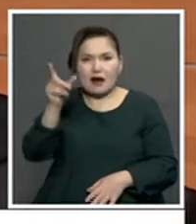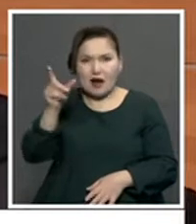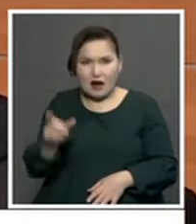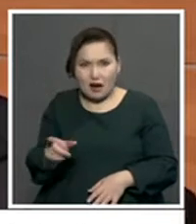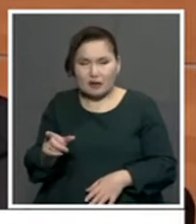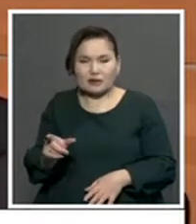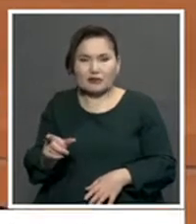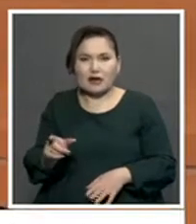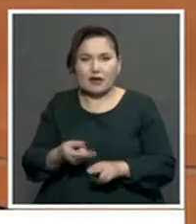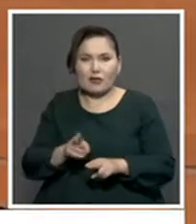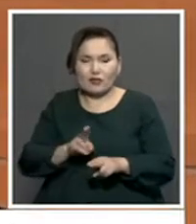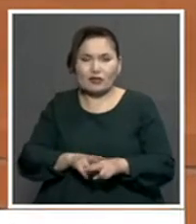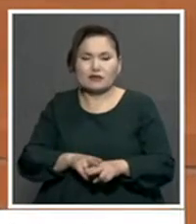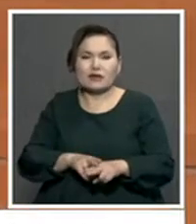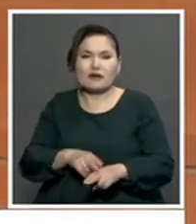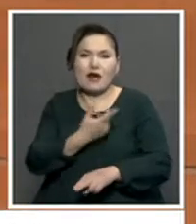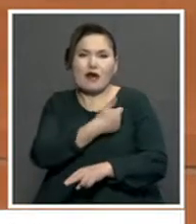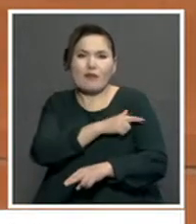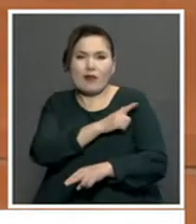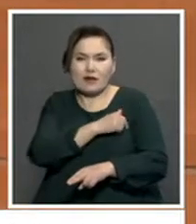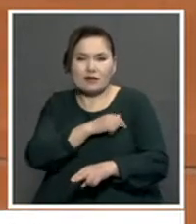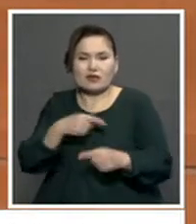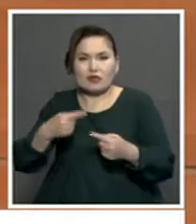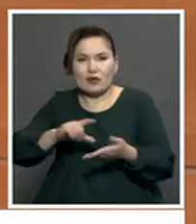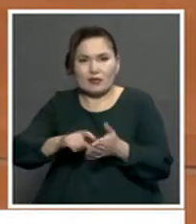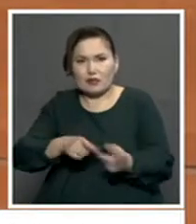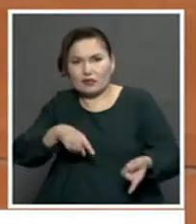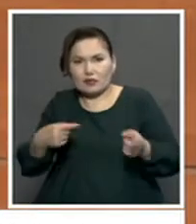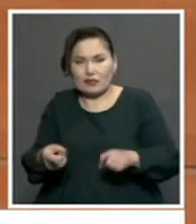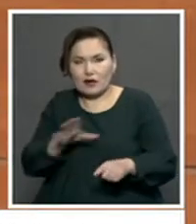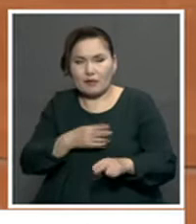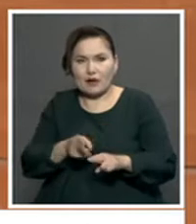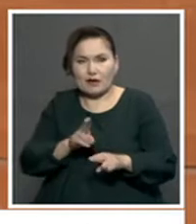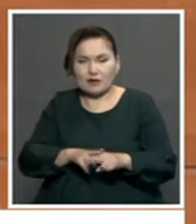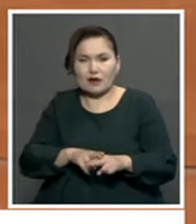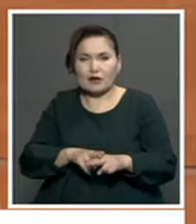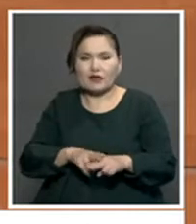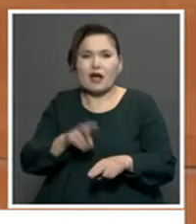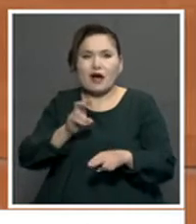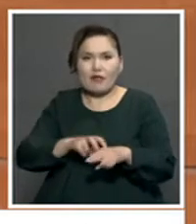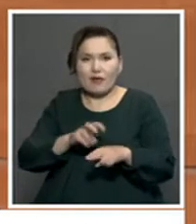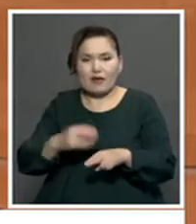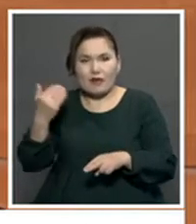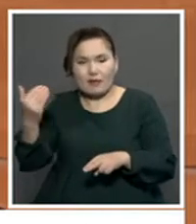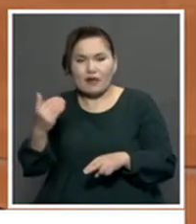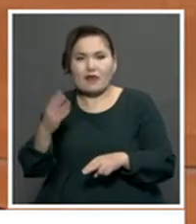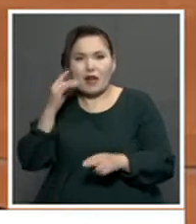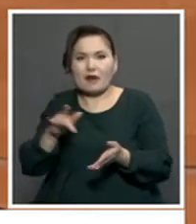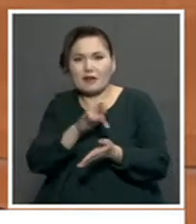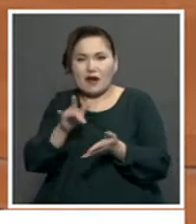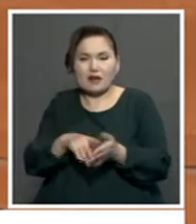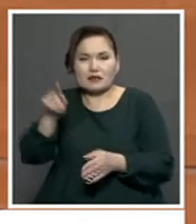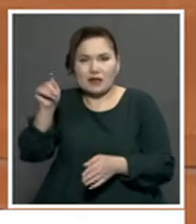профильное отделение ауыстырылды. Санавиация арқылы бір дәрігер комбустиола келді, қазір ол